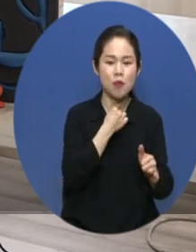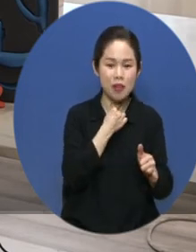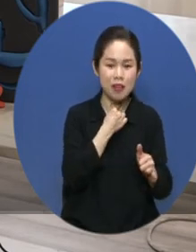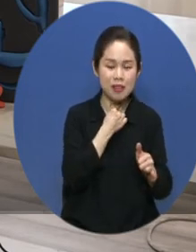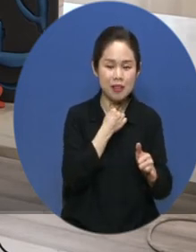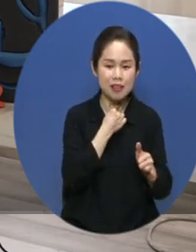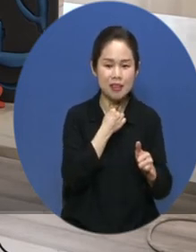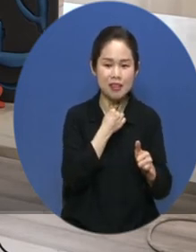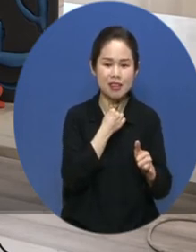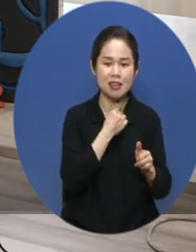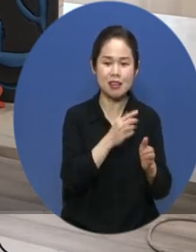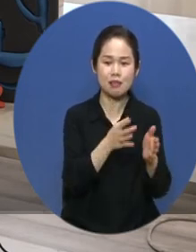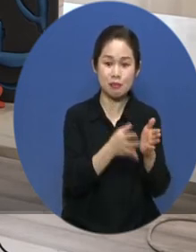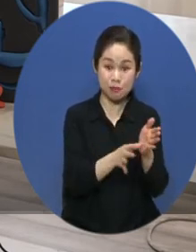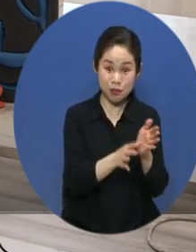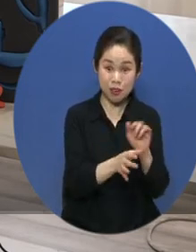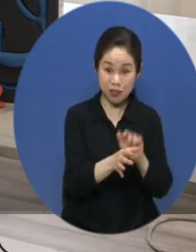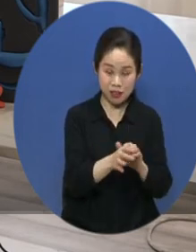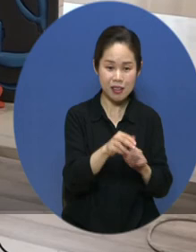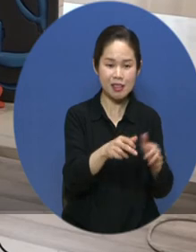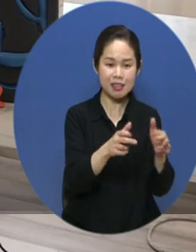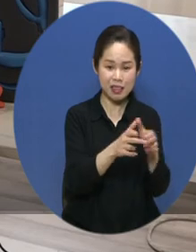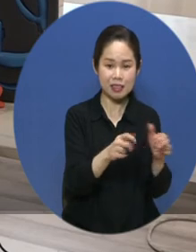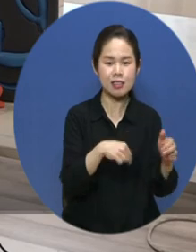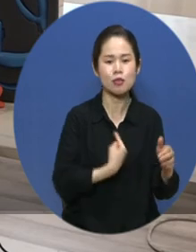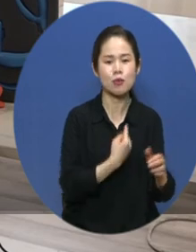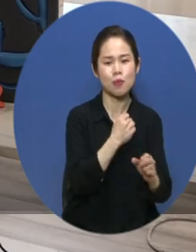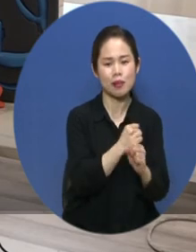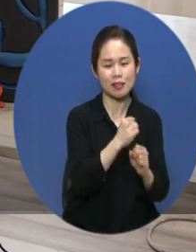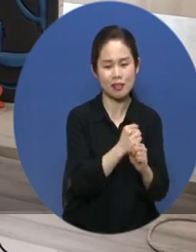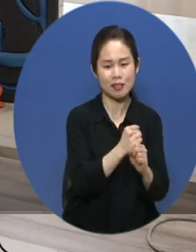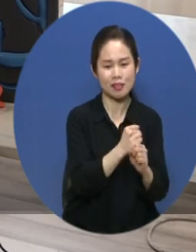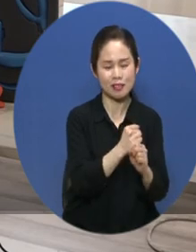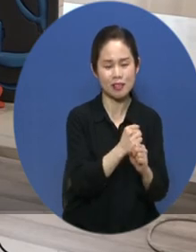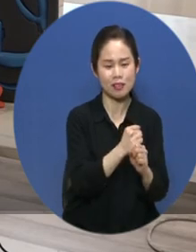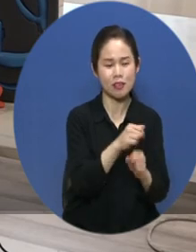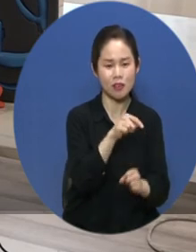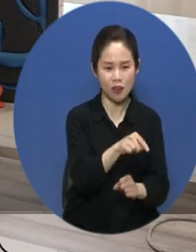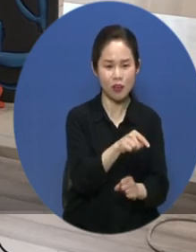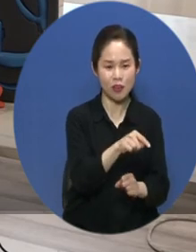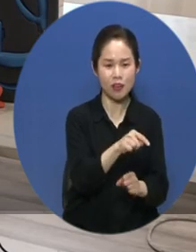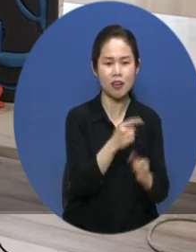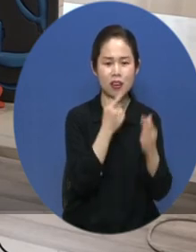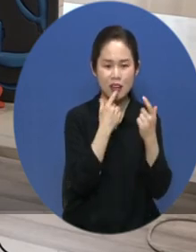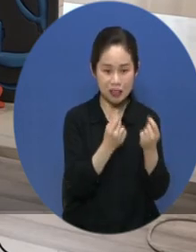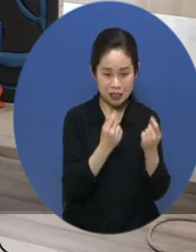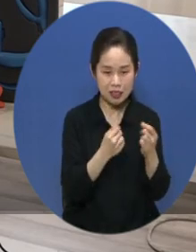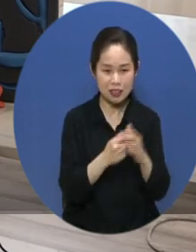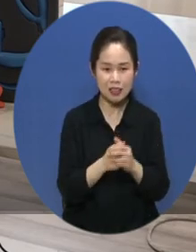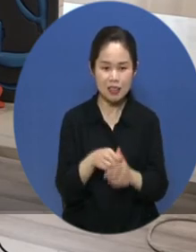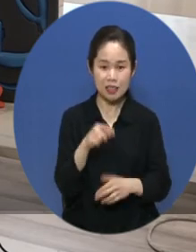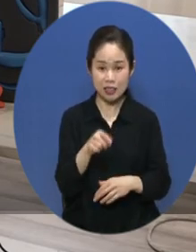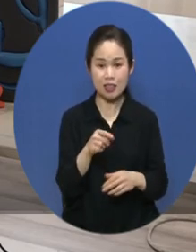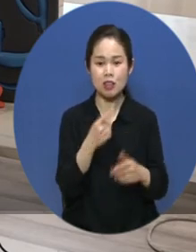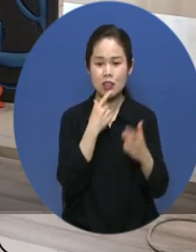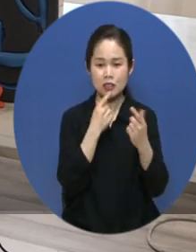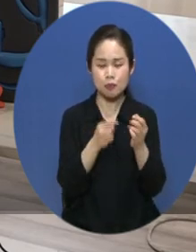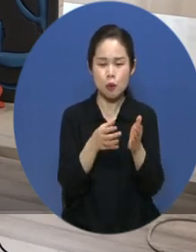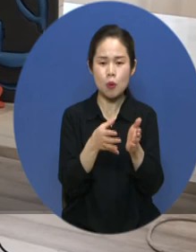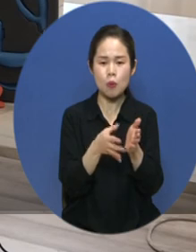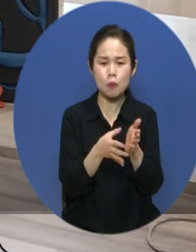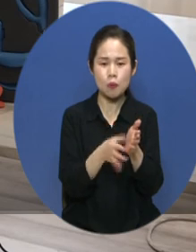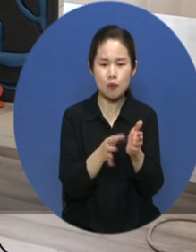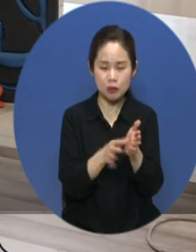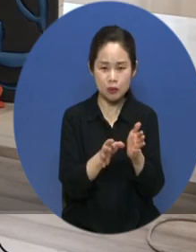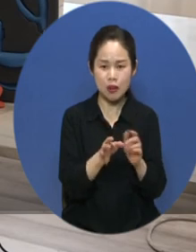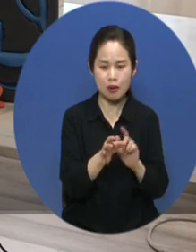있게 하는 거라고 말씀을 드린 것처럼 이 보조기구들이 앞으로 만들어지고 개발되는 과정에